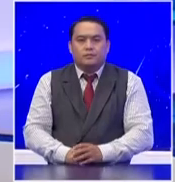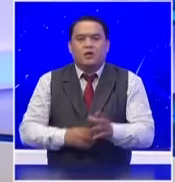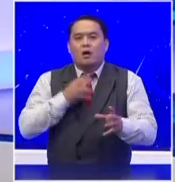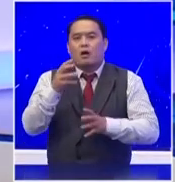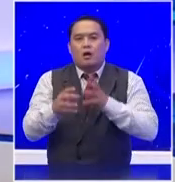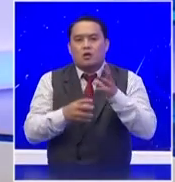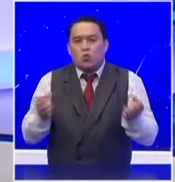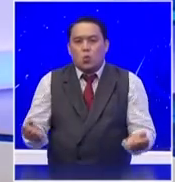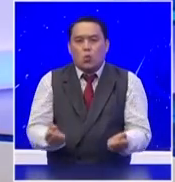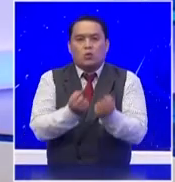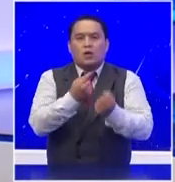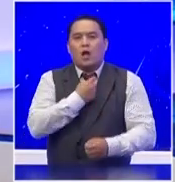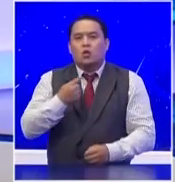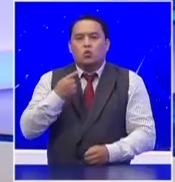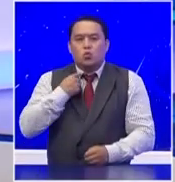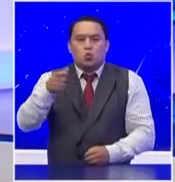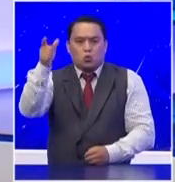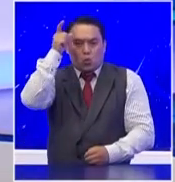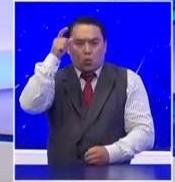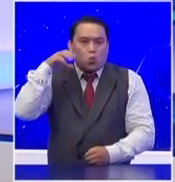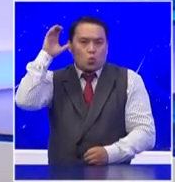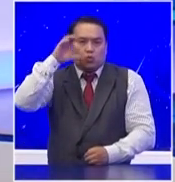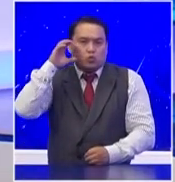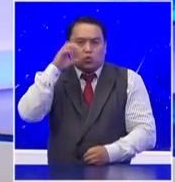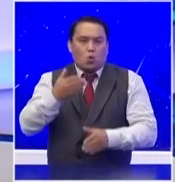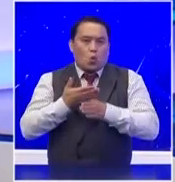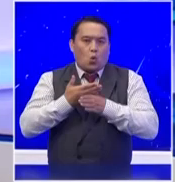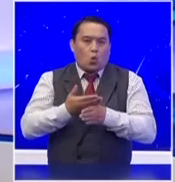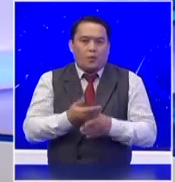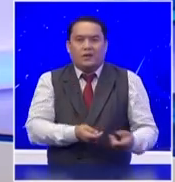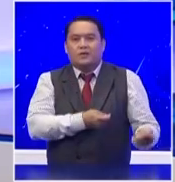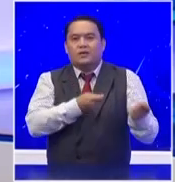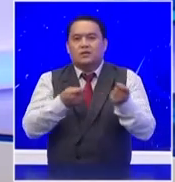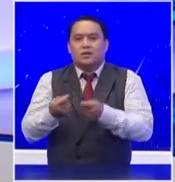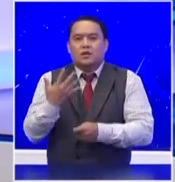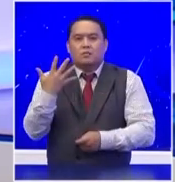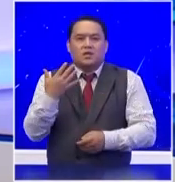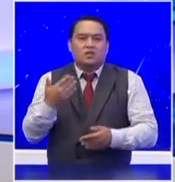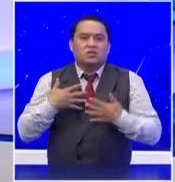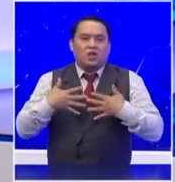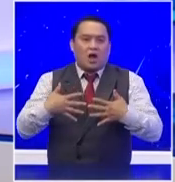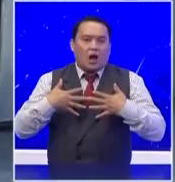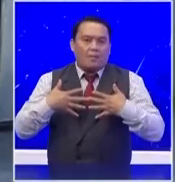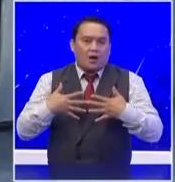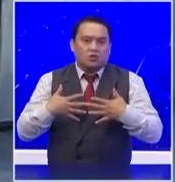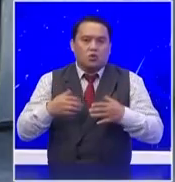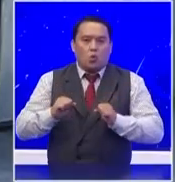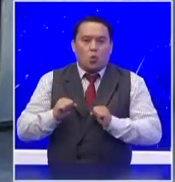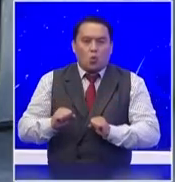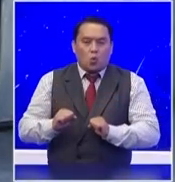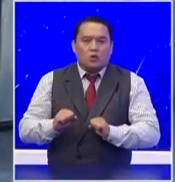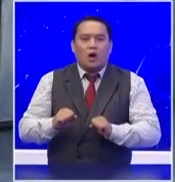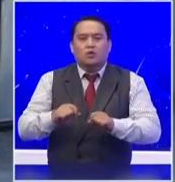Халықаралық қолдау. Талдықорғанға Түркия мен Өзбекстаннан гуманитарлық көмек келді. 5 жасанды тыныс алу аппараттары мен қорғаныш